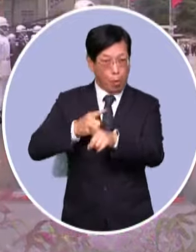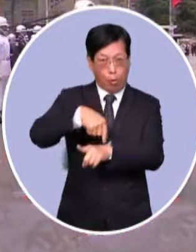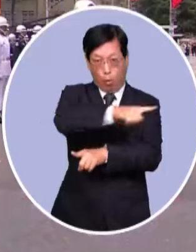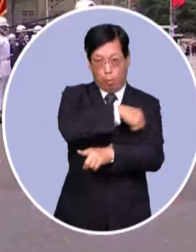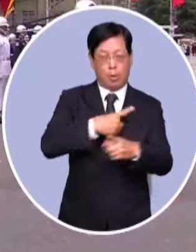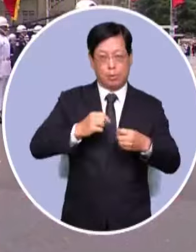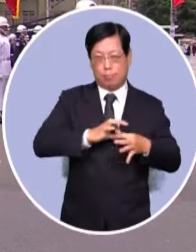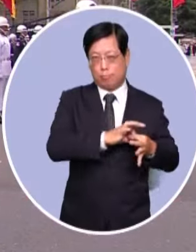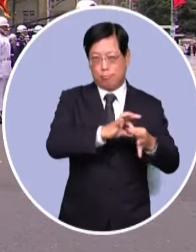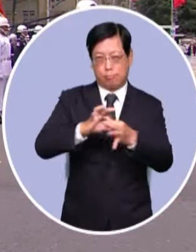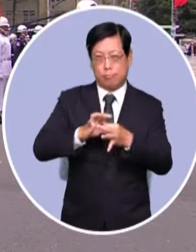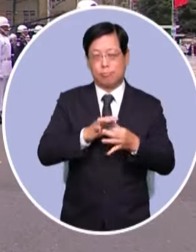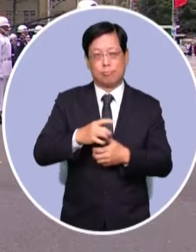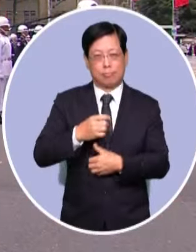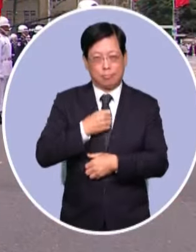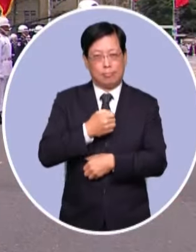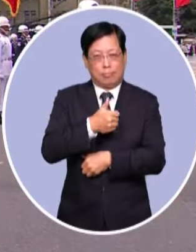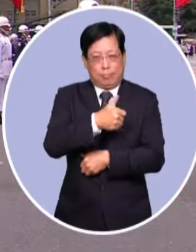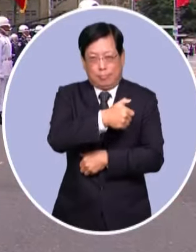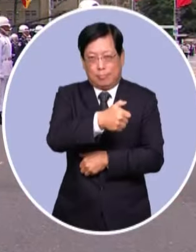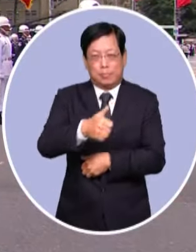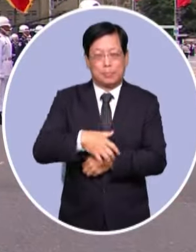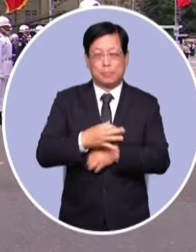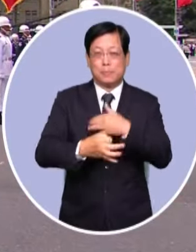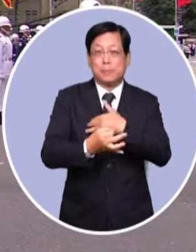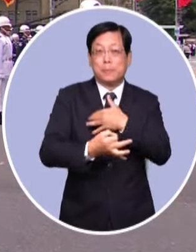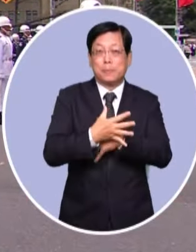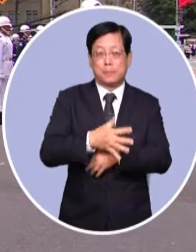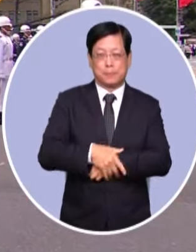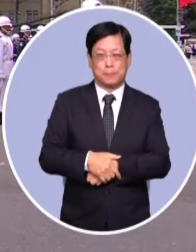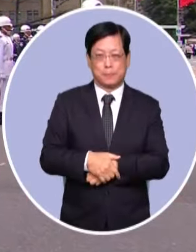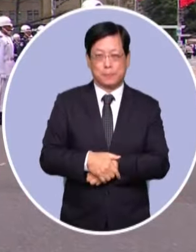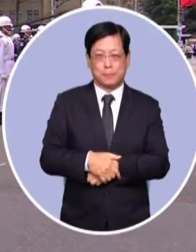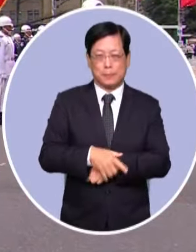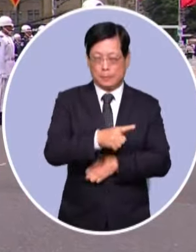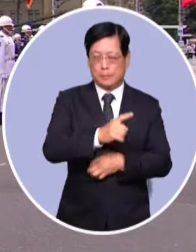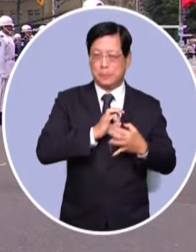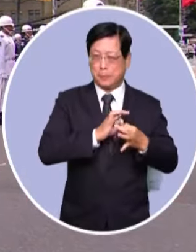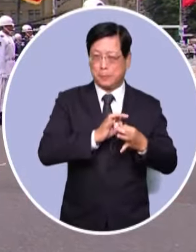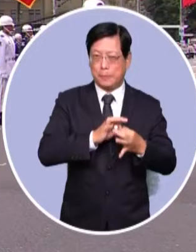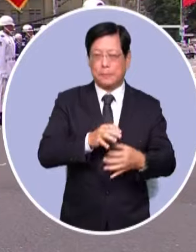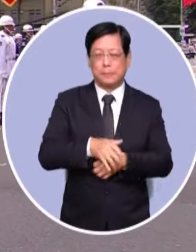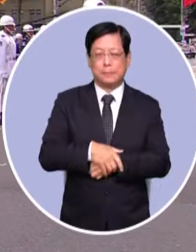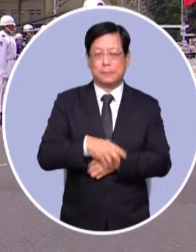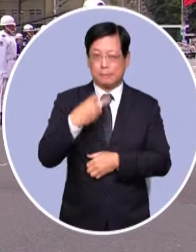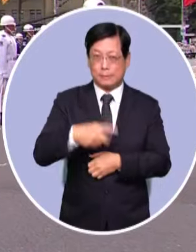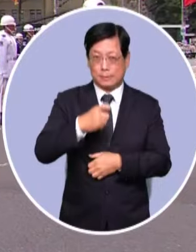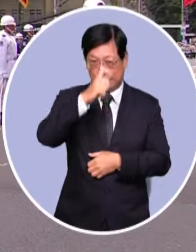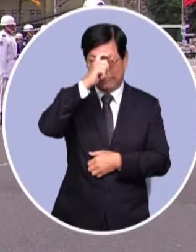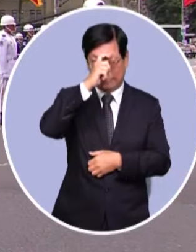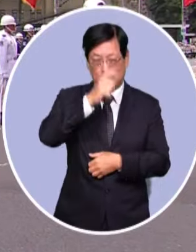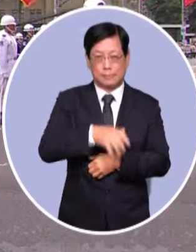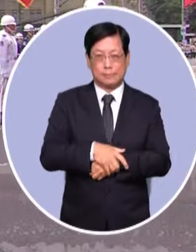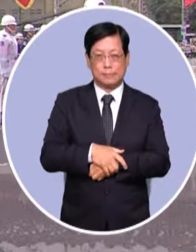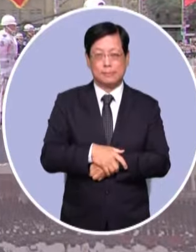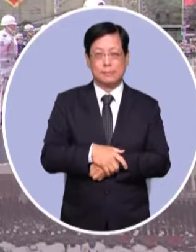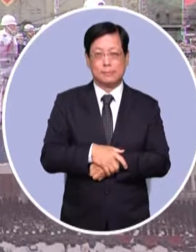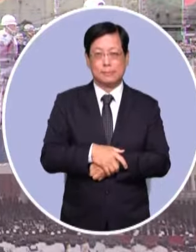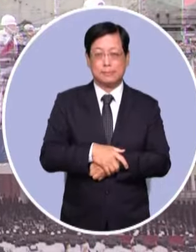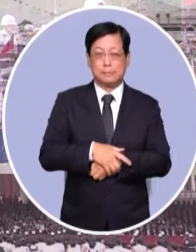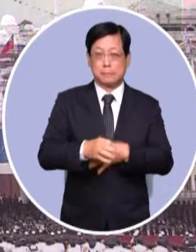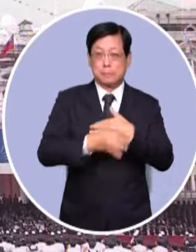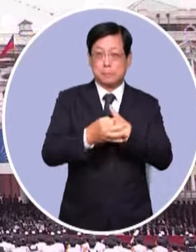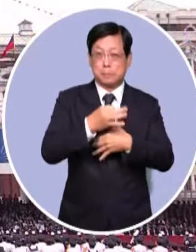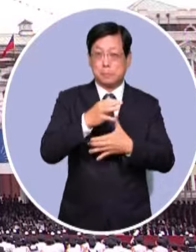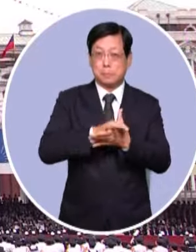连，要谢谢各位华侨朋友的关心，也希望所有华